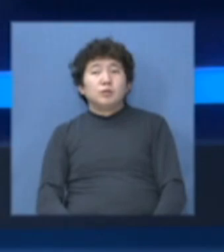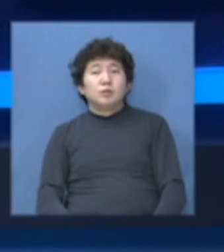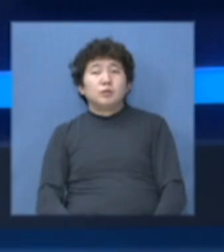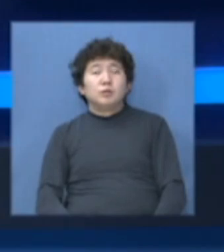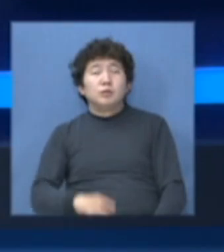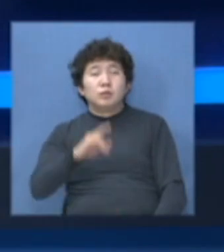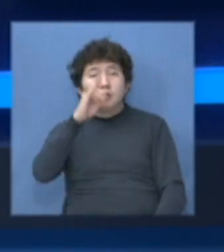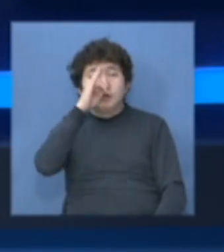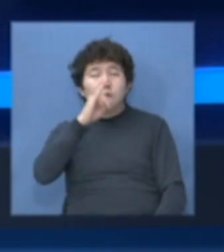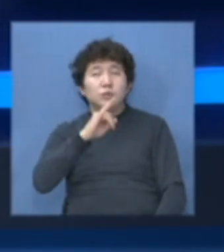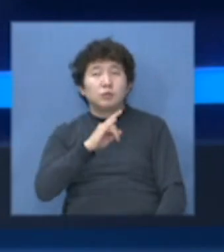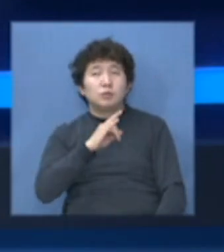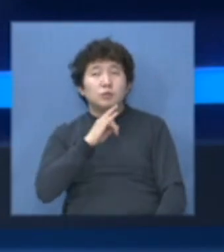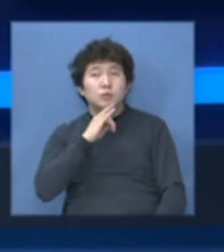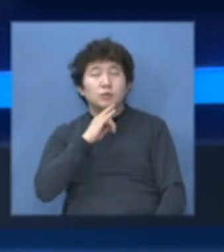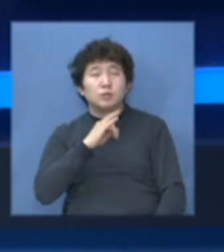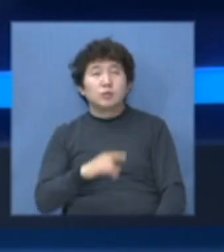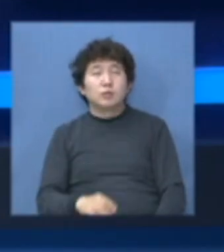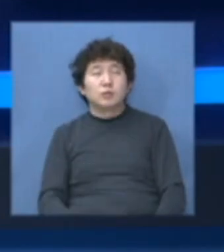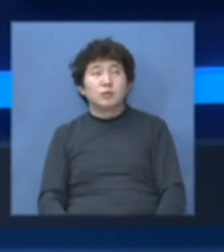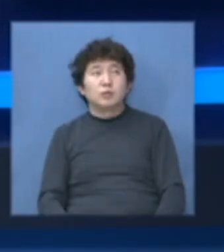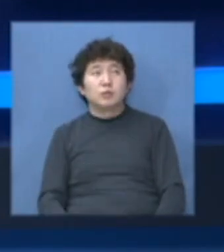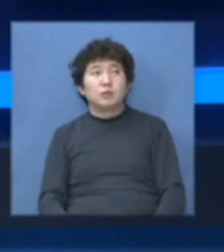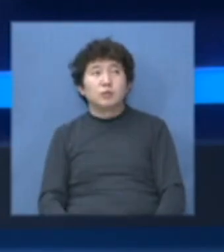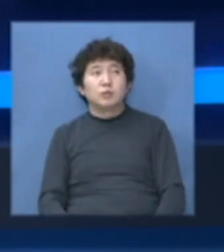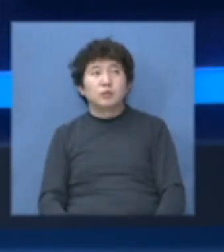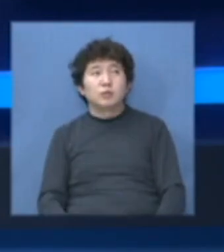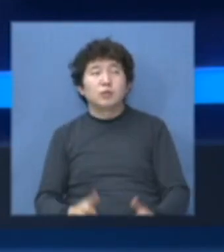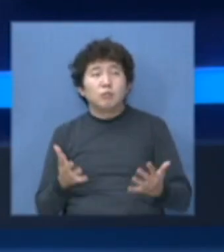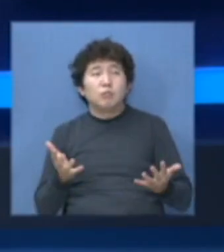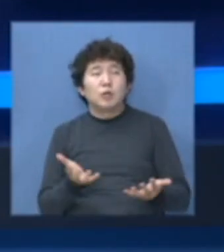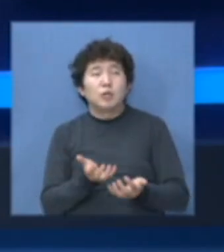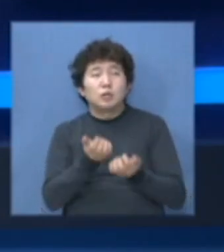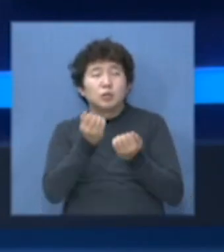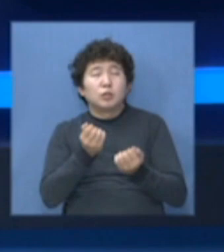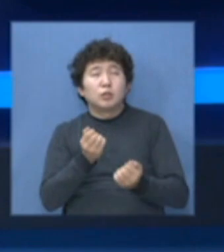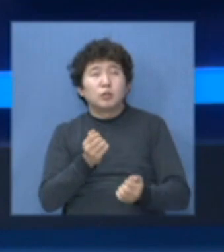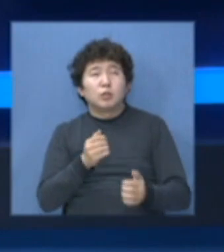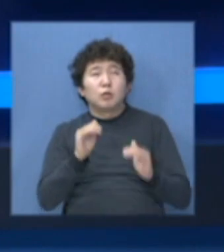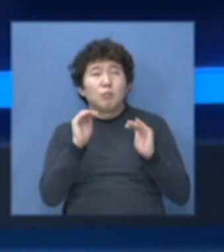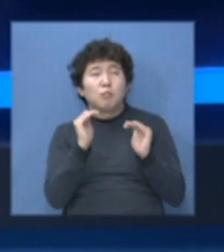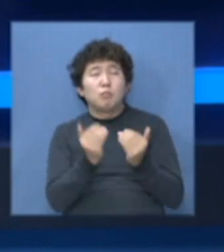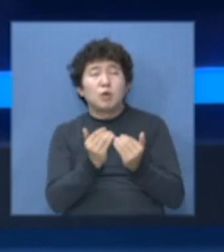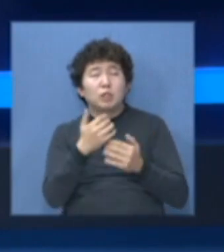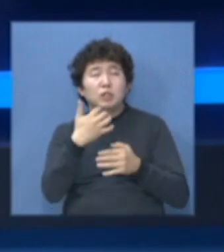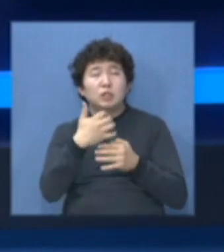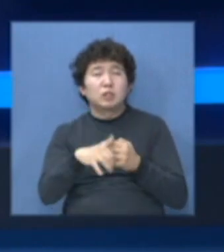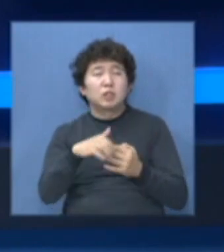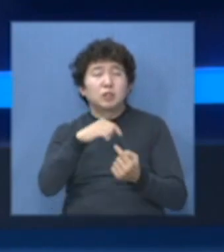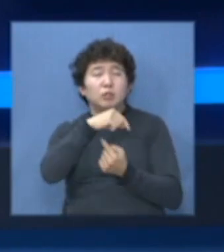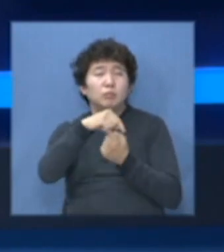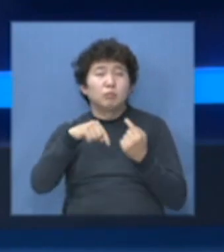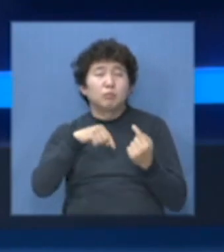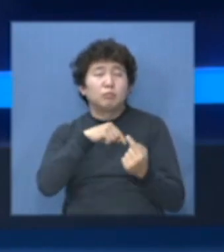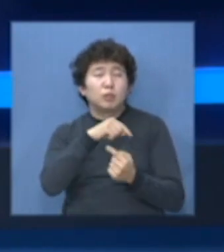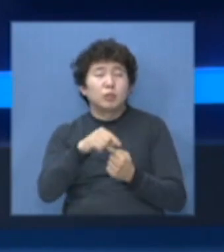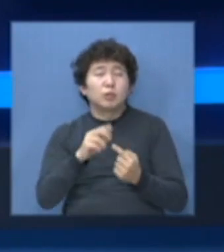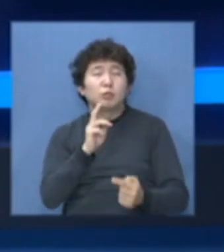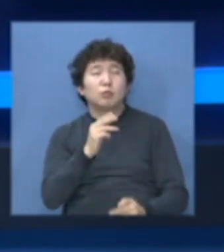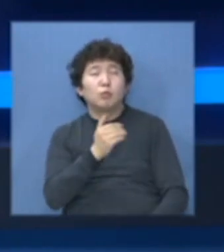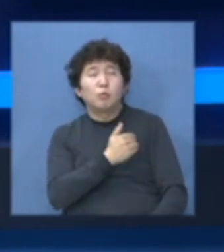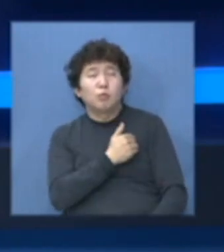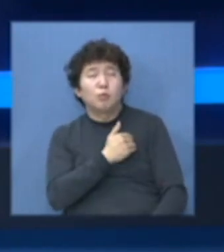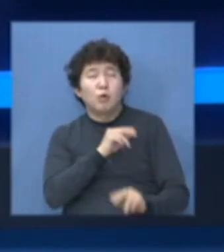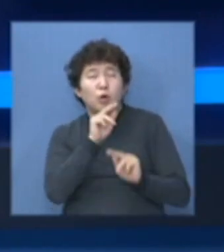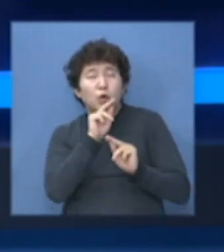в Казахстане на постоянной основе оказывается всесторонняя поддержка малому и среднему бизнесу к примеру тем кто желает заняться